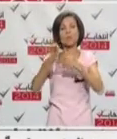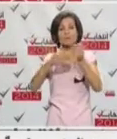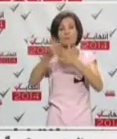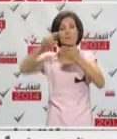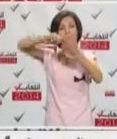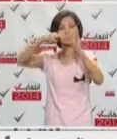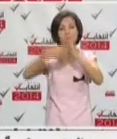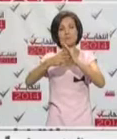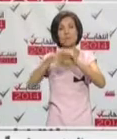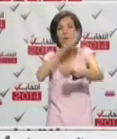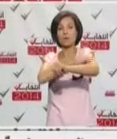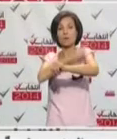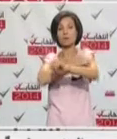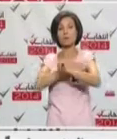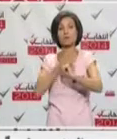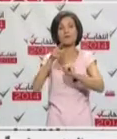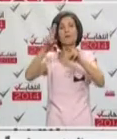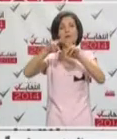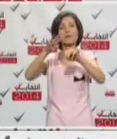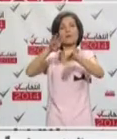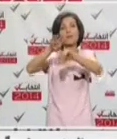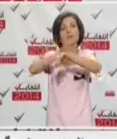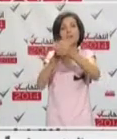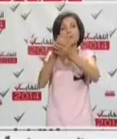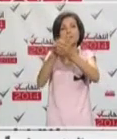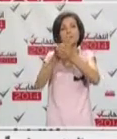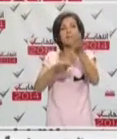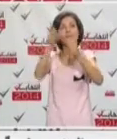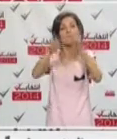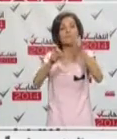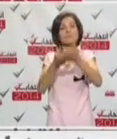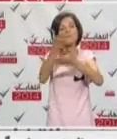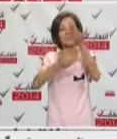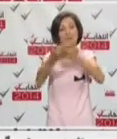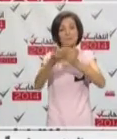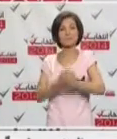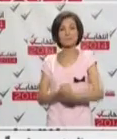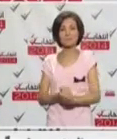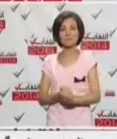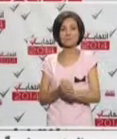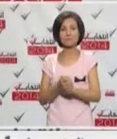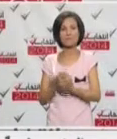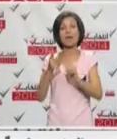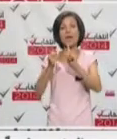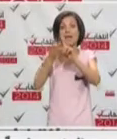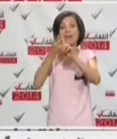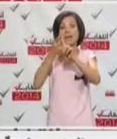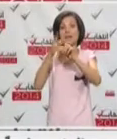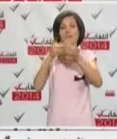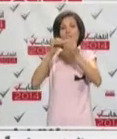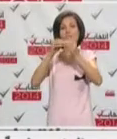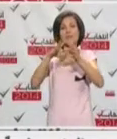واليات وعمال وتحسيس المواطنين بضروره التعاون في هذا المجال العام تسليط الاضواء على